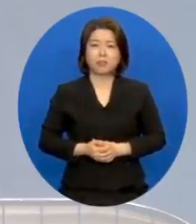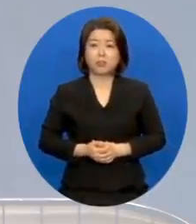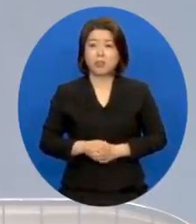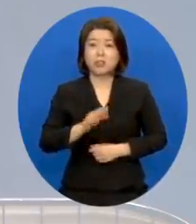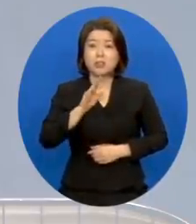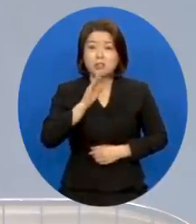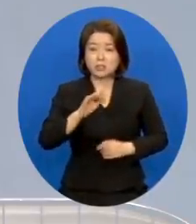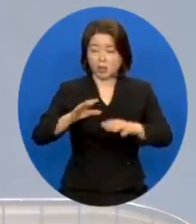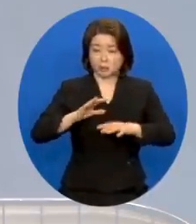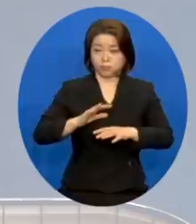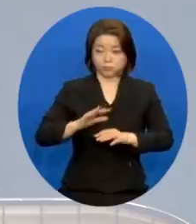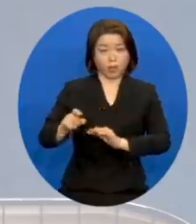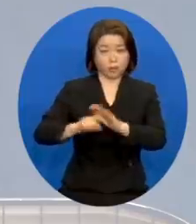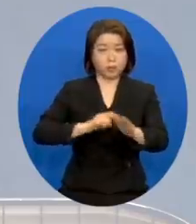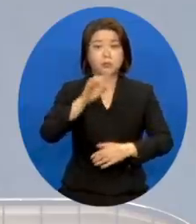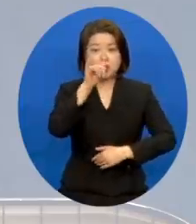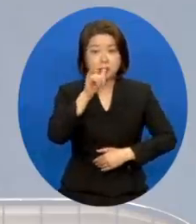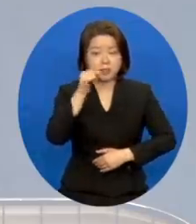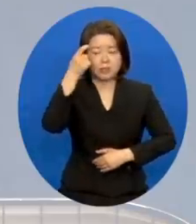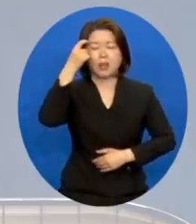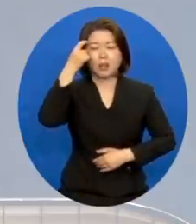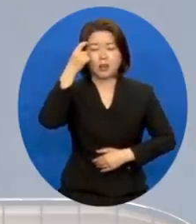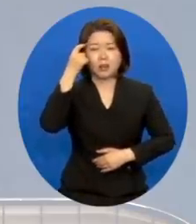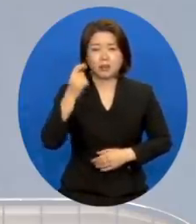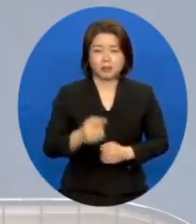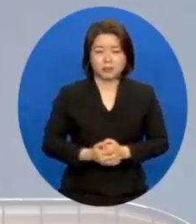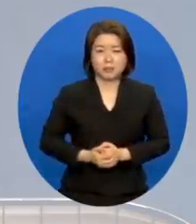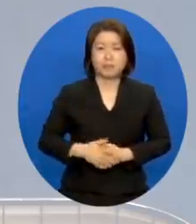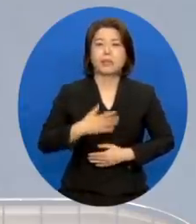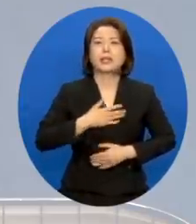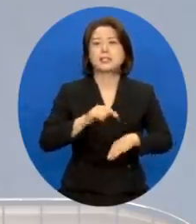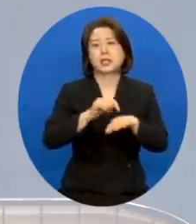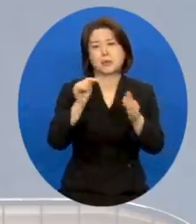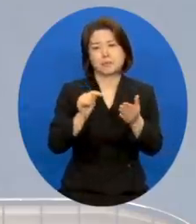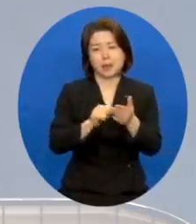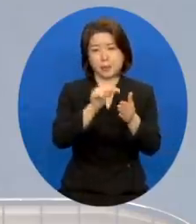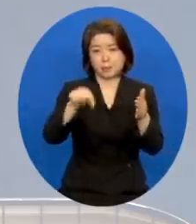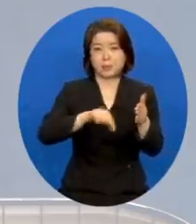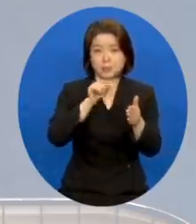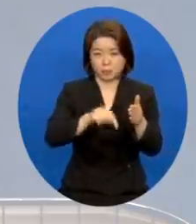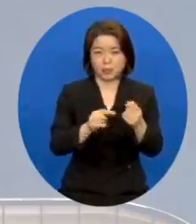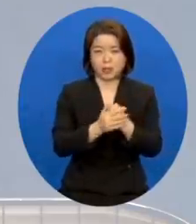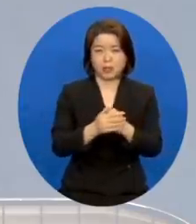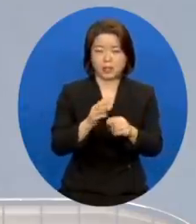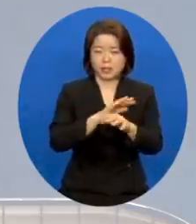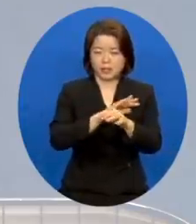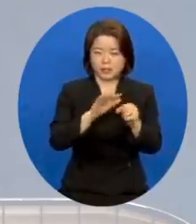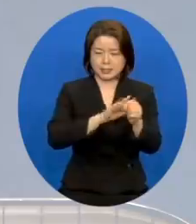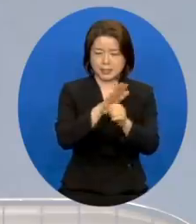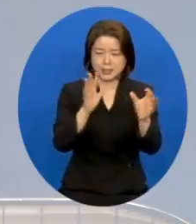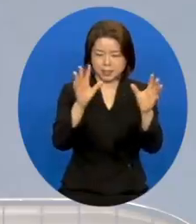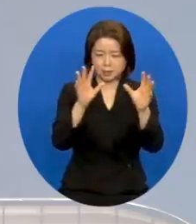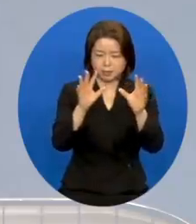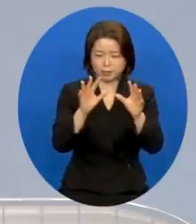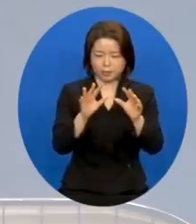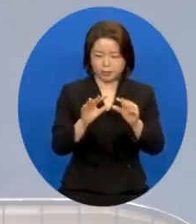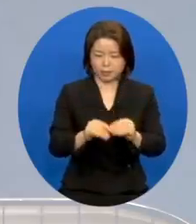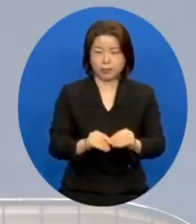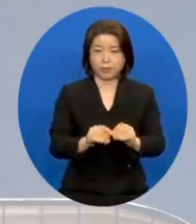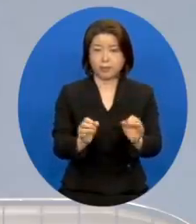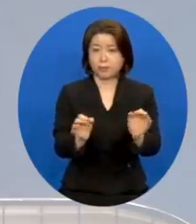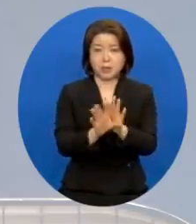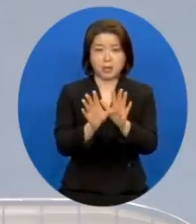진짜 무서운 도둑이 있다는 것 제 마음속에 사랑이 잘 하게 c 거 지금